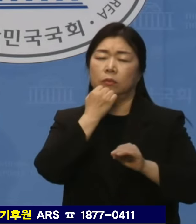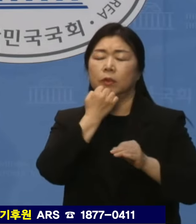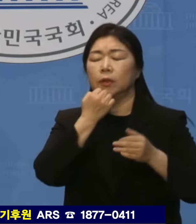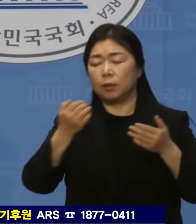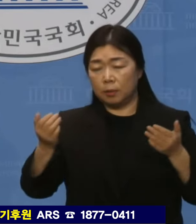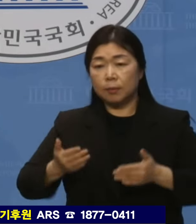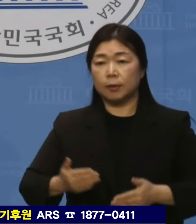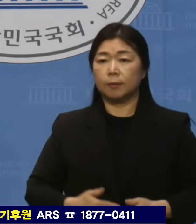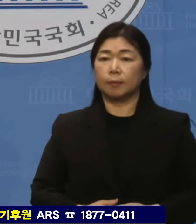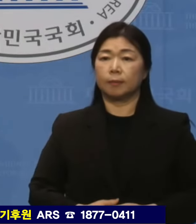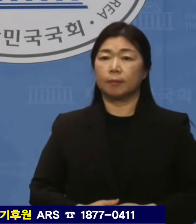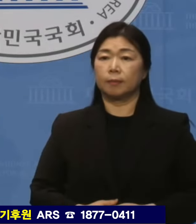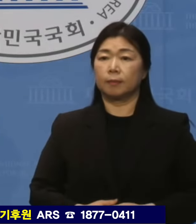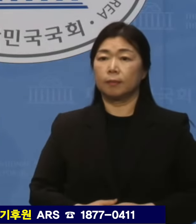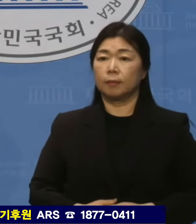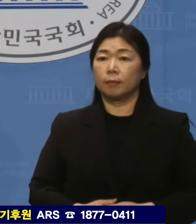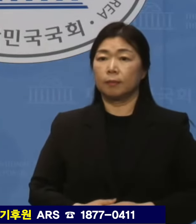터져나옵니다.